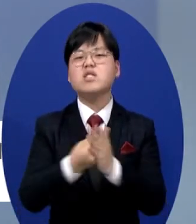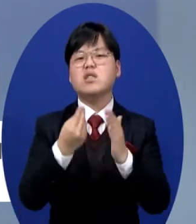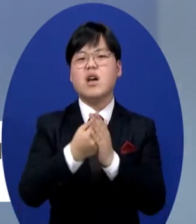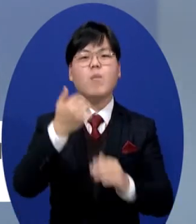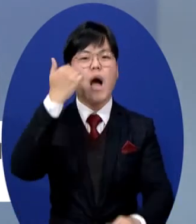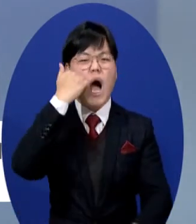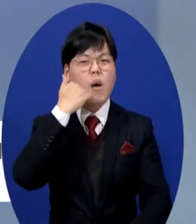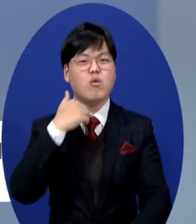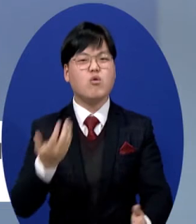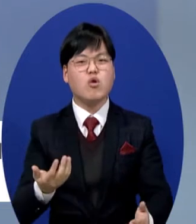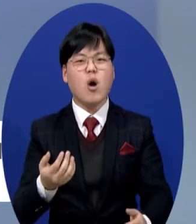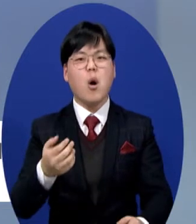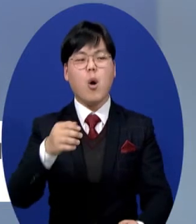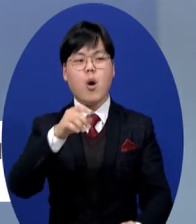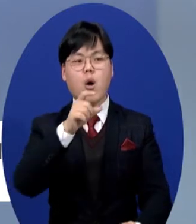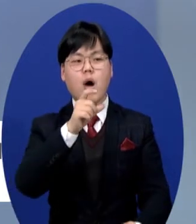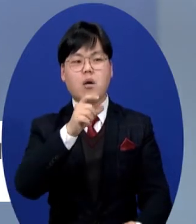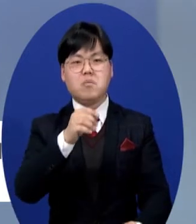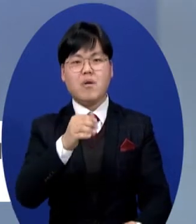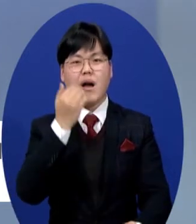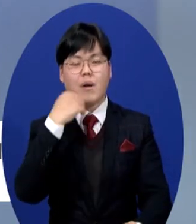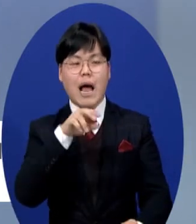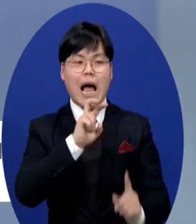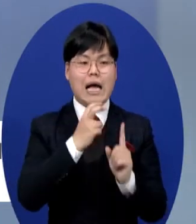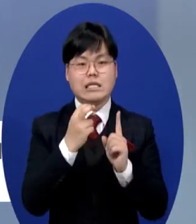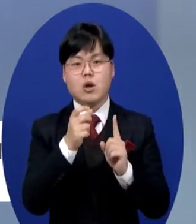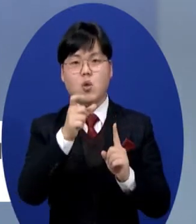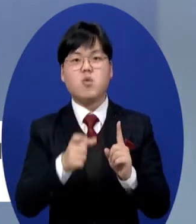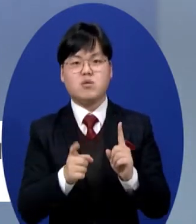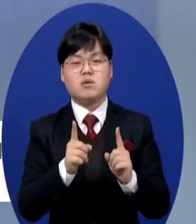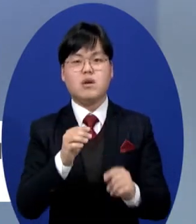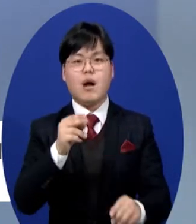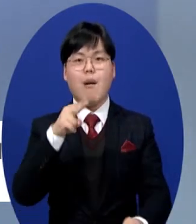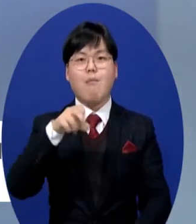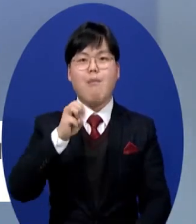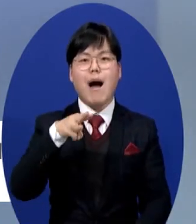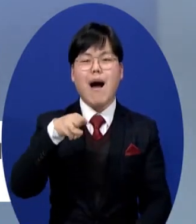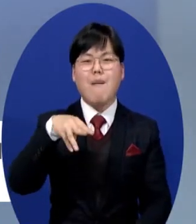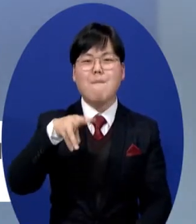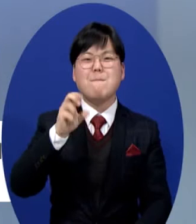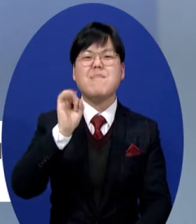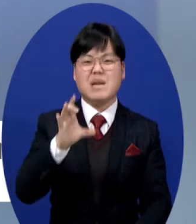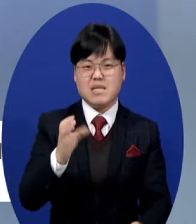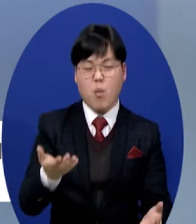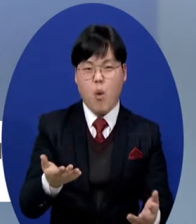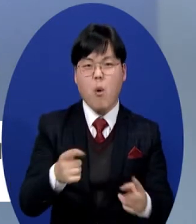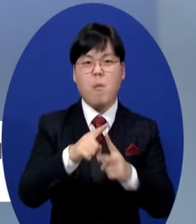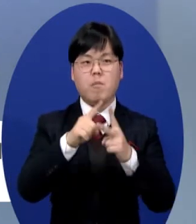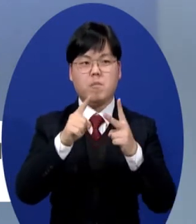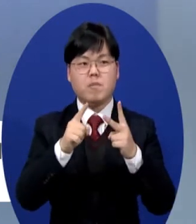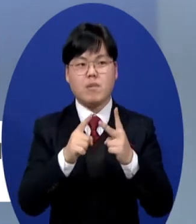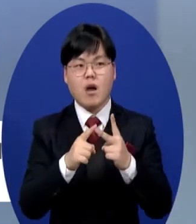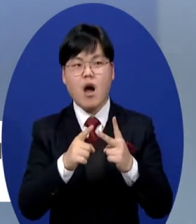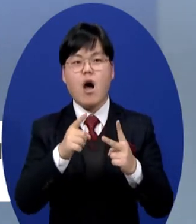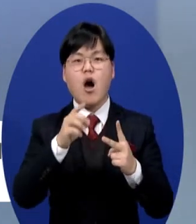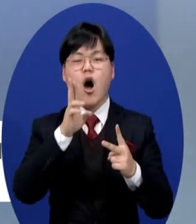насанд толгогдож байгаа хүн асарч байгаа асаргаанд зарцуулагдчих байгаа мөнгө л тэр хүний памперсэнд байдаг юм уу те одоо тухайн хүний одоо асаргаанд идэж